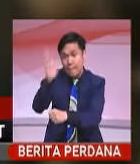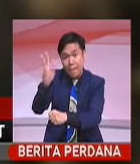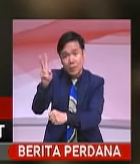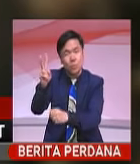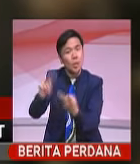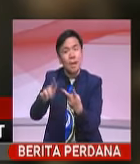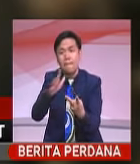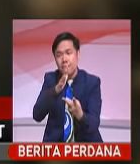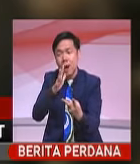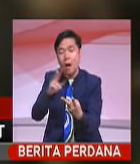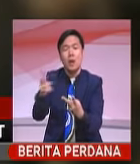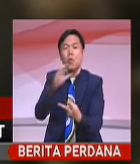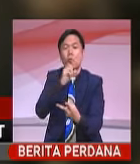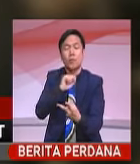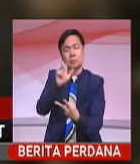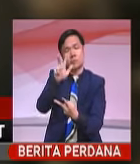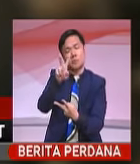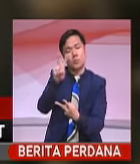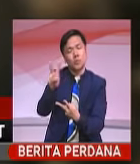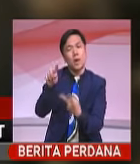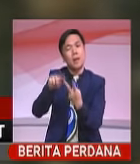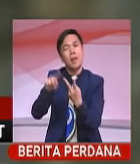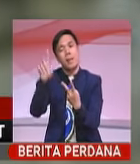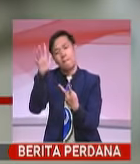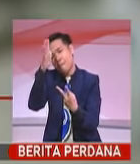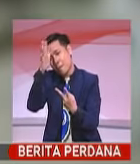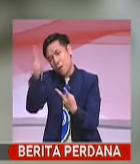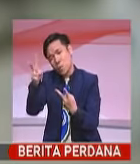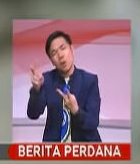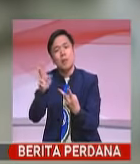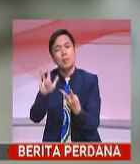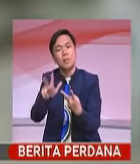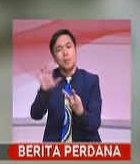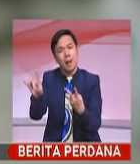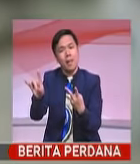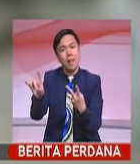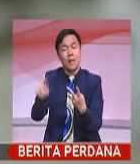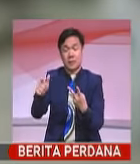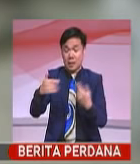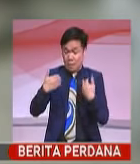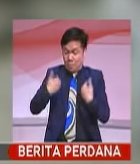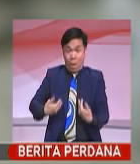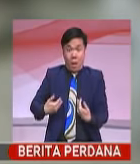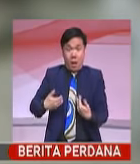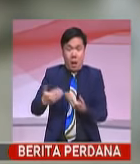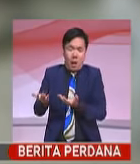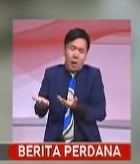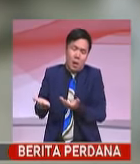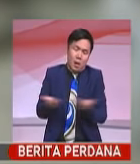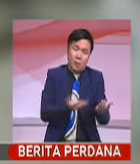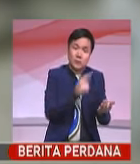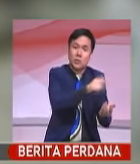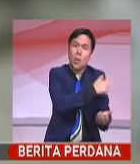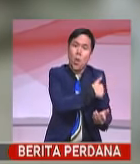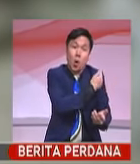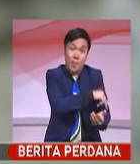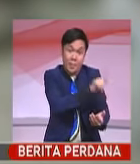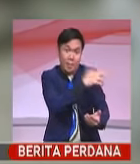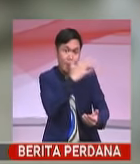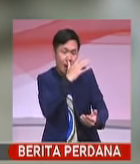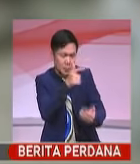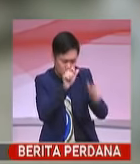32 dan 38 tahun. Mayat kanak-kanak tersebut dibawa ke Jabatan Forensik Hospital Melaka untuk bedah